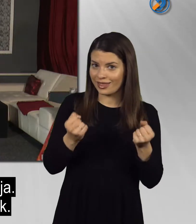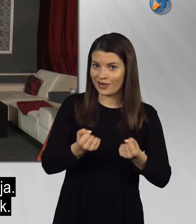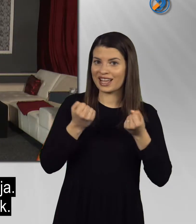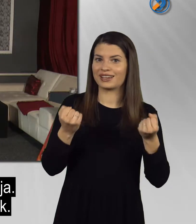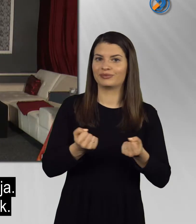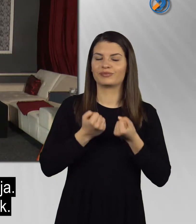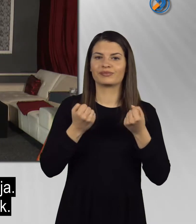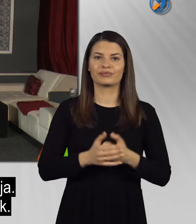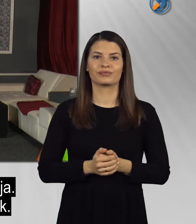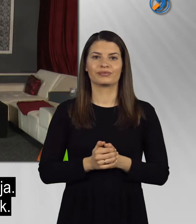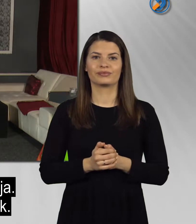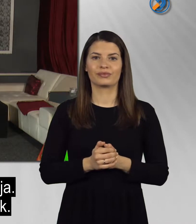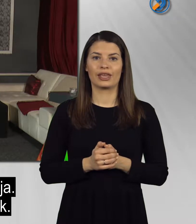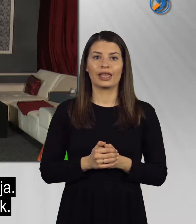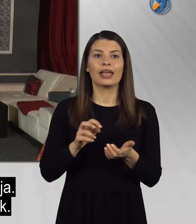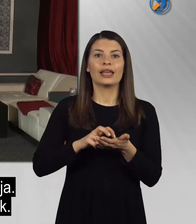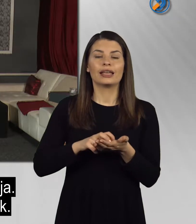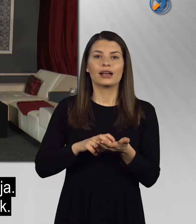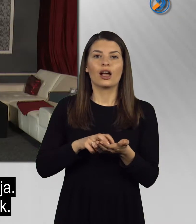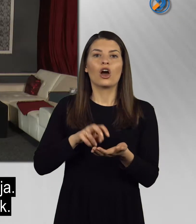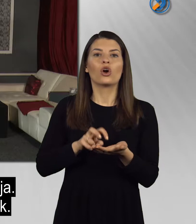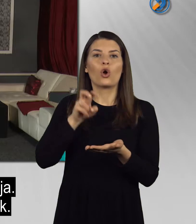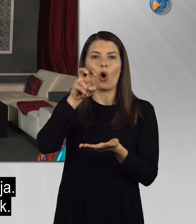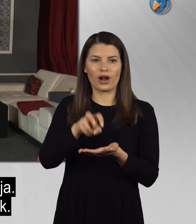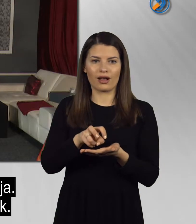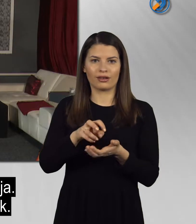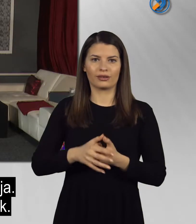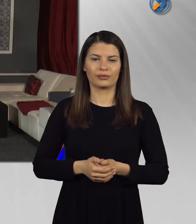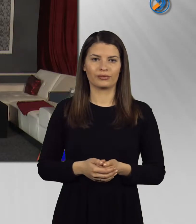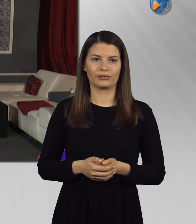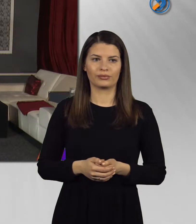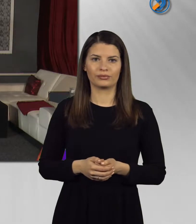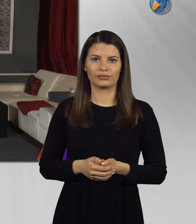Še zadnja vaja. Izpadni korak.